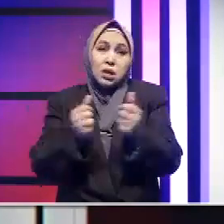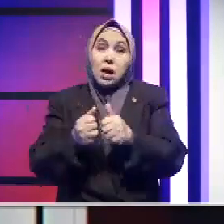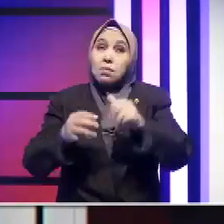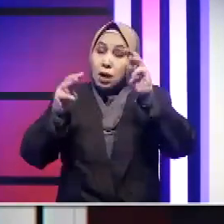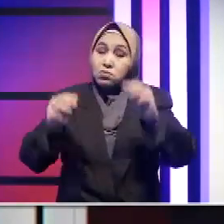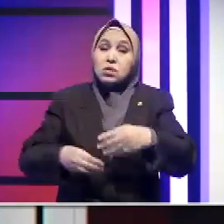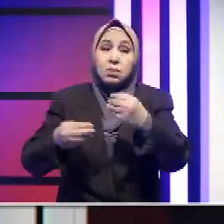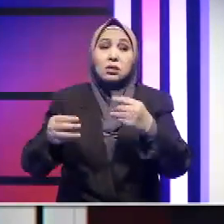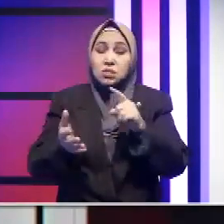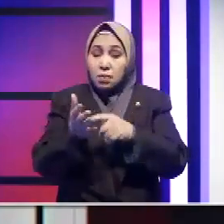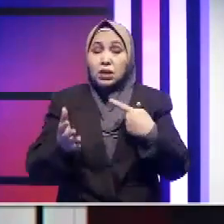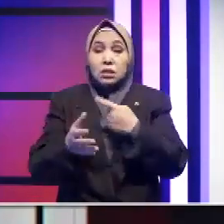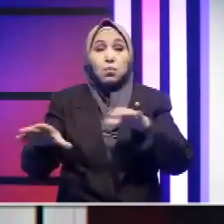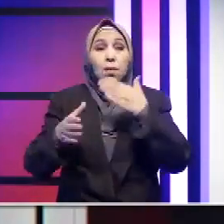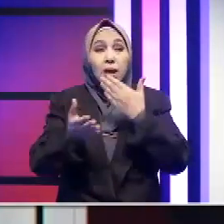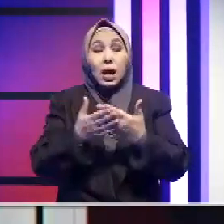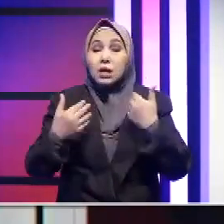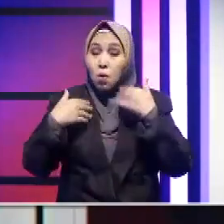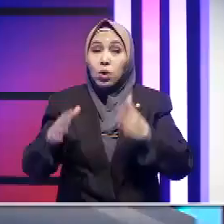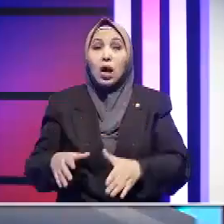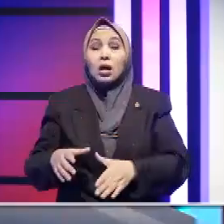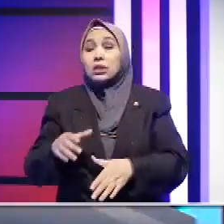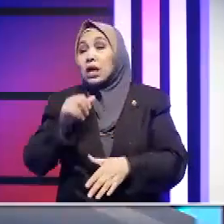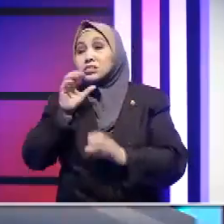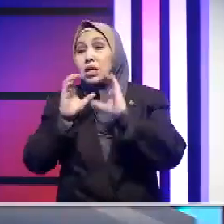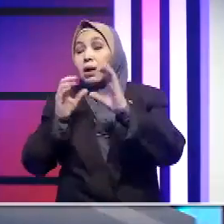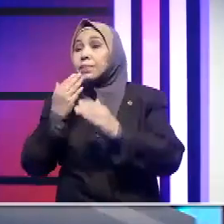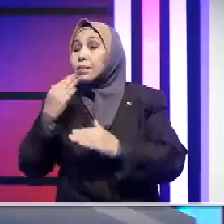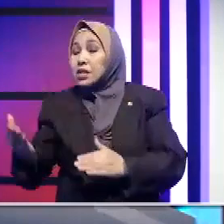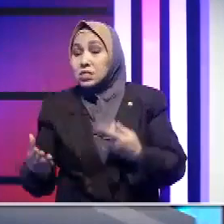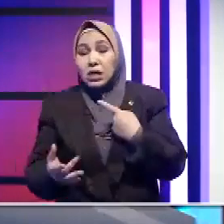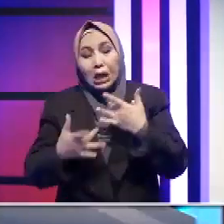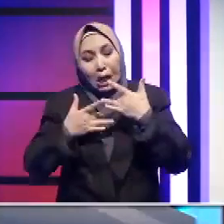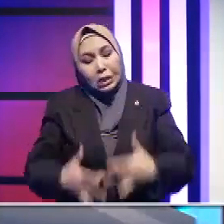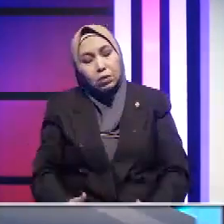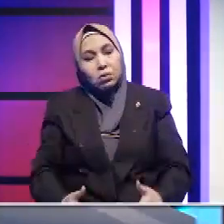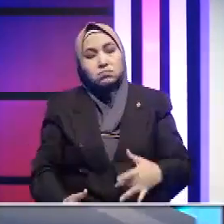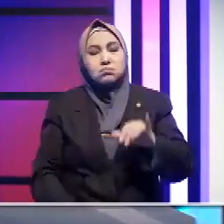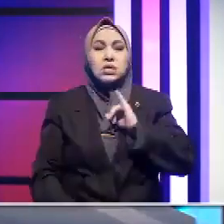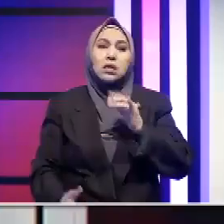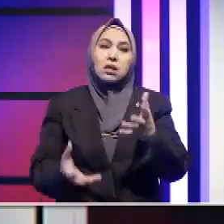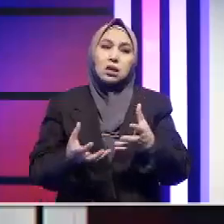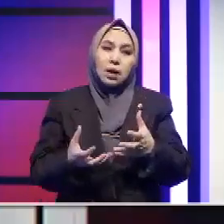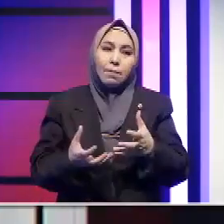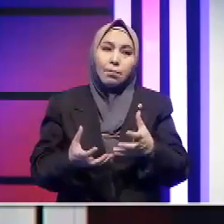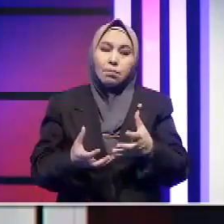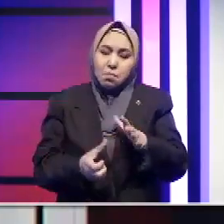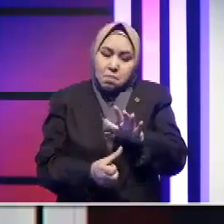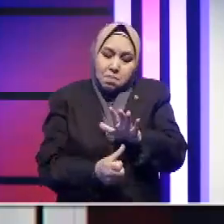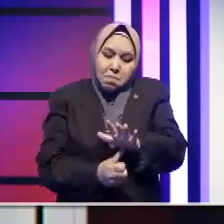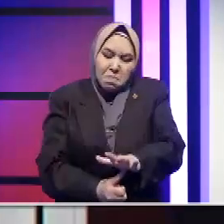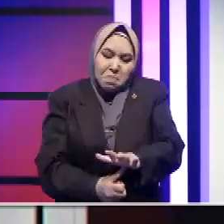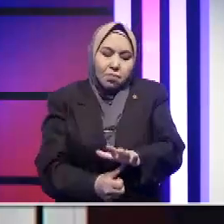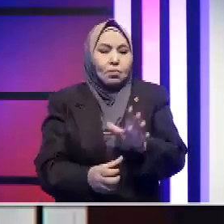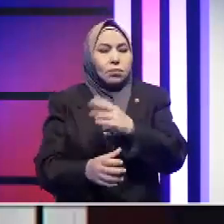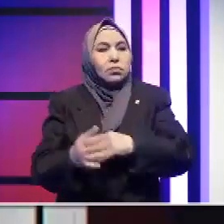terkadang kita baik hanya butuh ada uang kaca Terima kasih itu pun kecewa dan kitapun gase saya nah apel stres dan